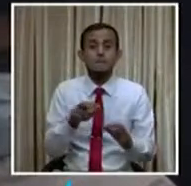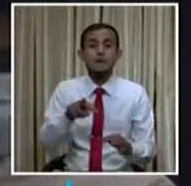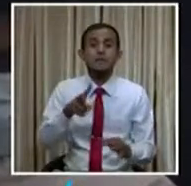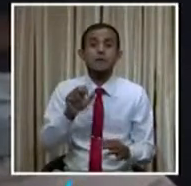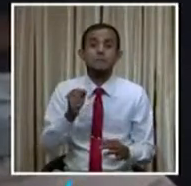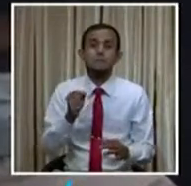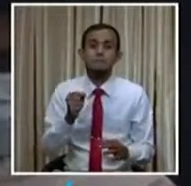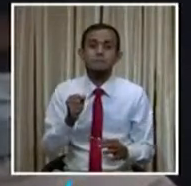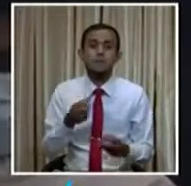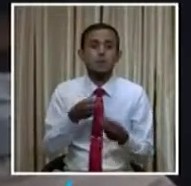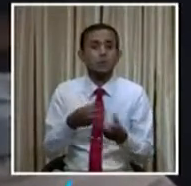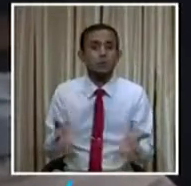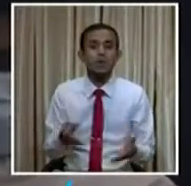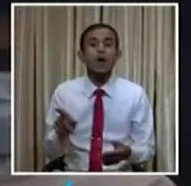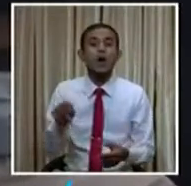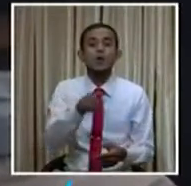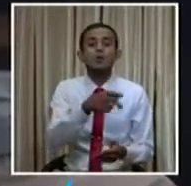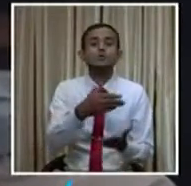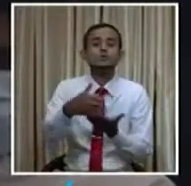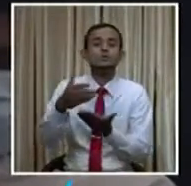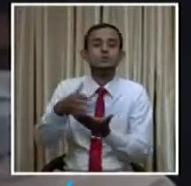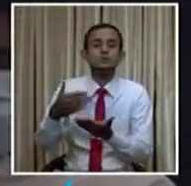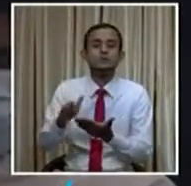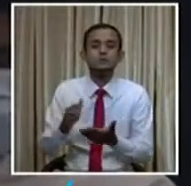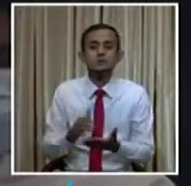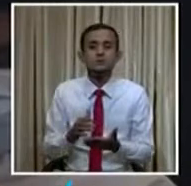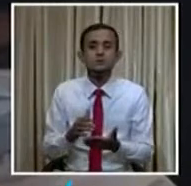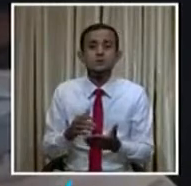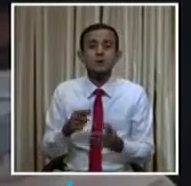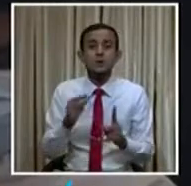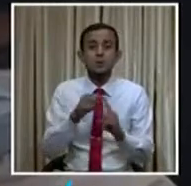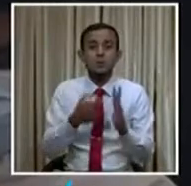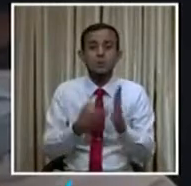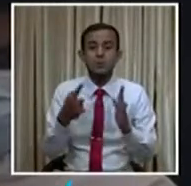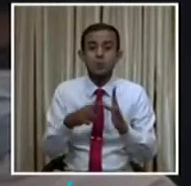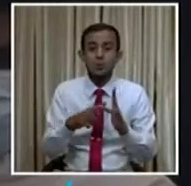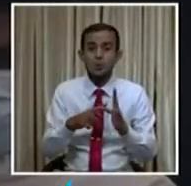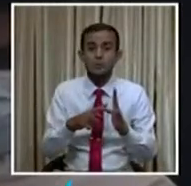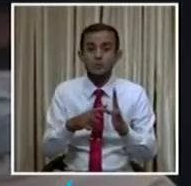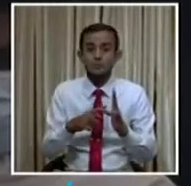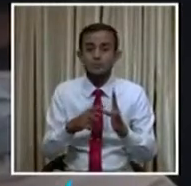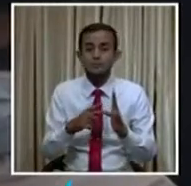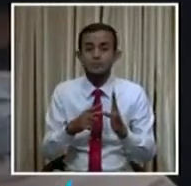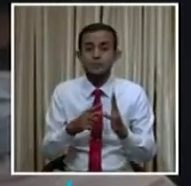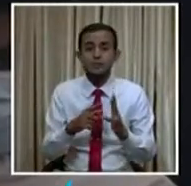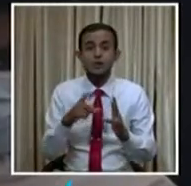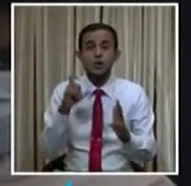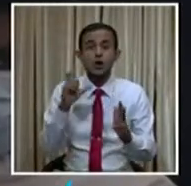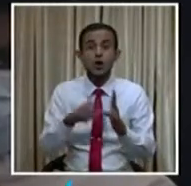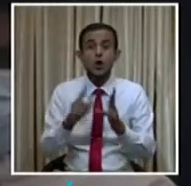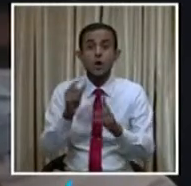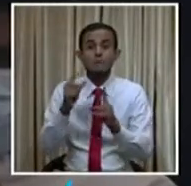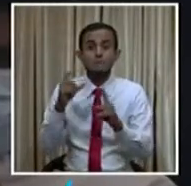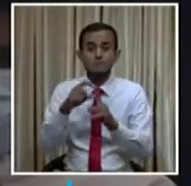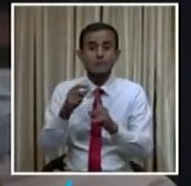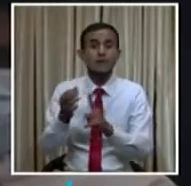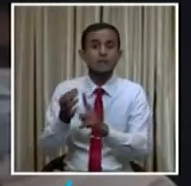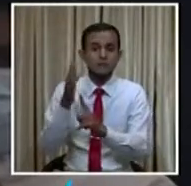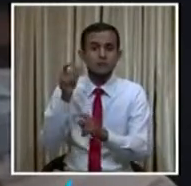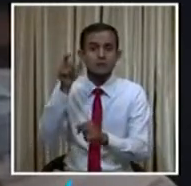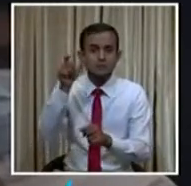250ක් පාඩුයි කවුද මේක ගෙවන්නේ අර ආචාර්ය කෝප් සමිත කෝප් කමිටුවේ